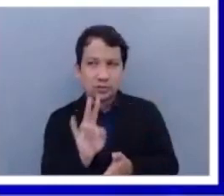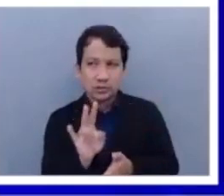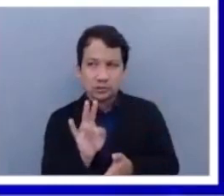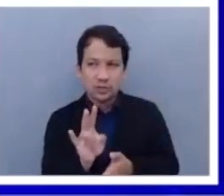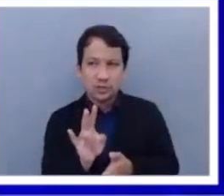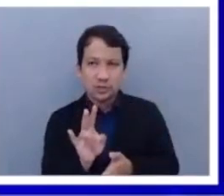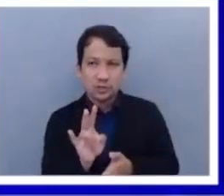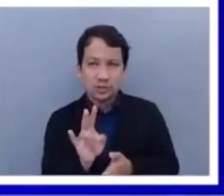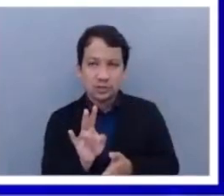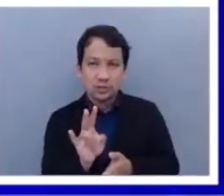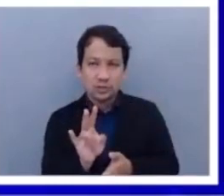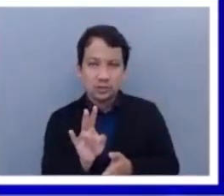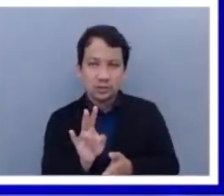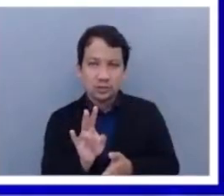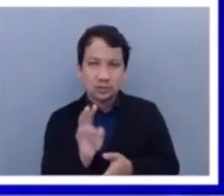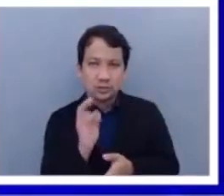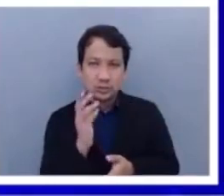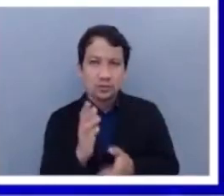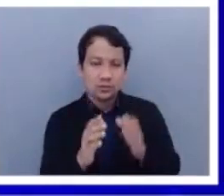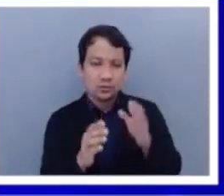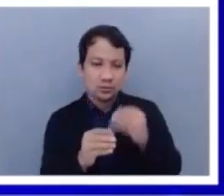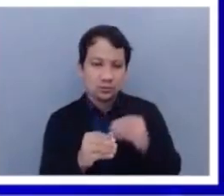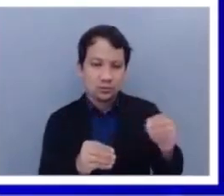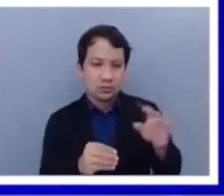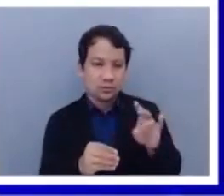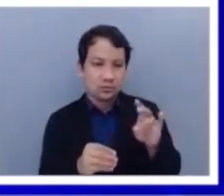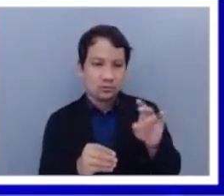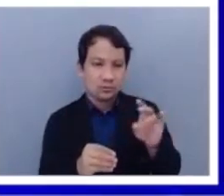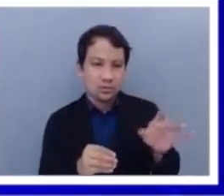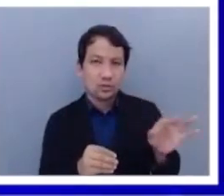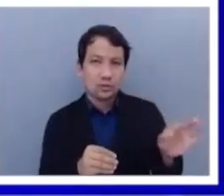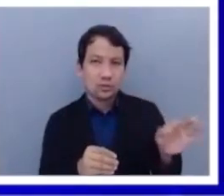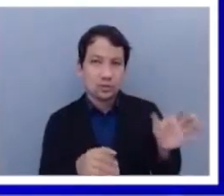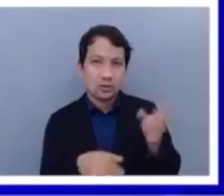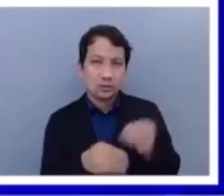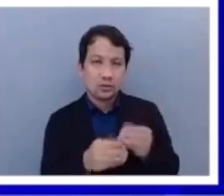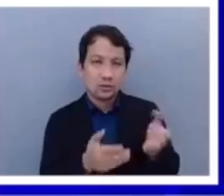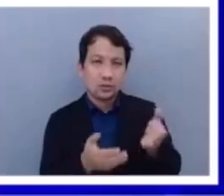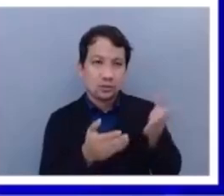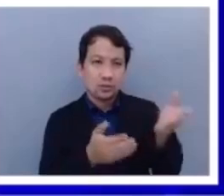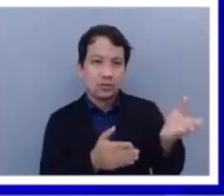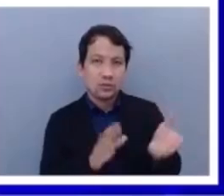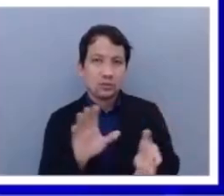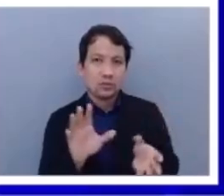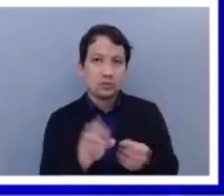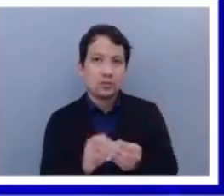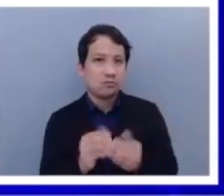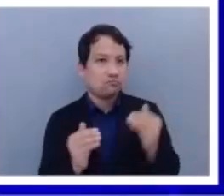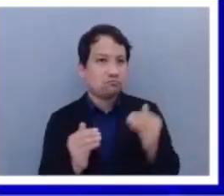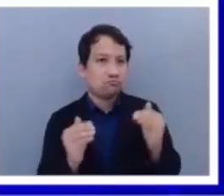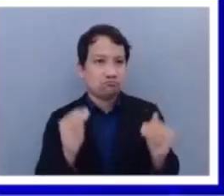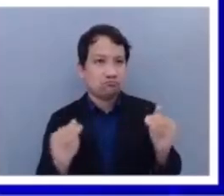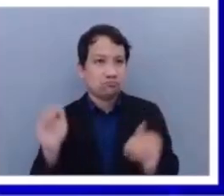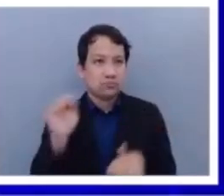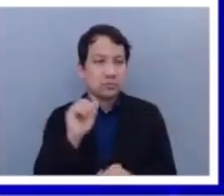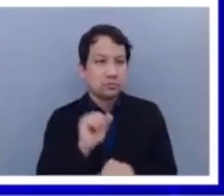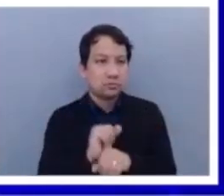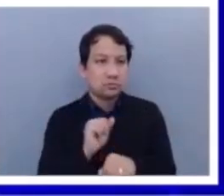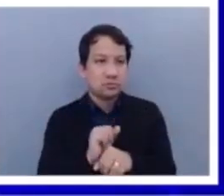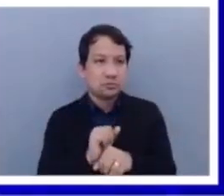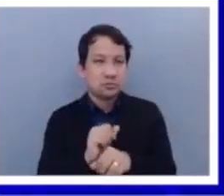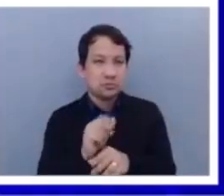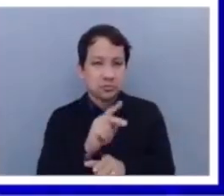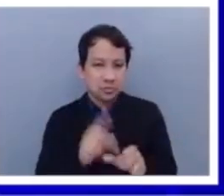478,000. Ang unemployed, 79,000. So that's the reason why kahit na tumaas yung labor force participation, tumaas